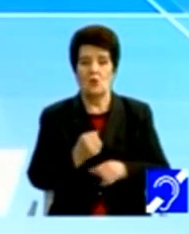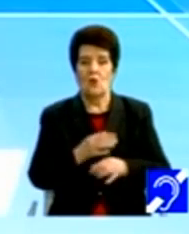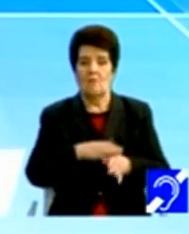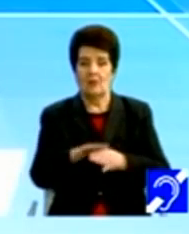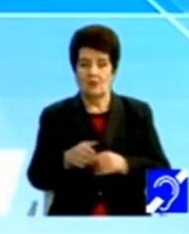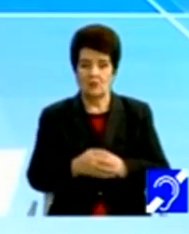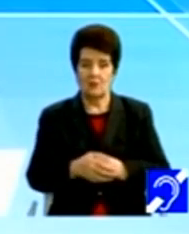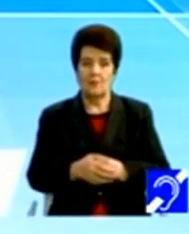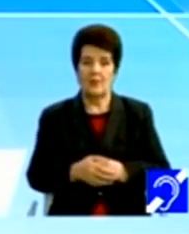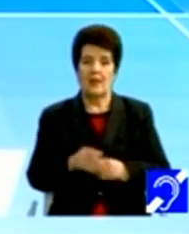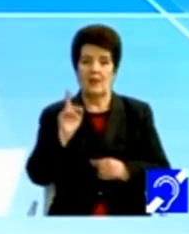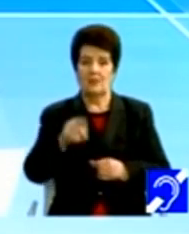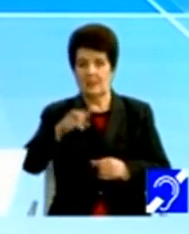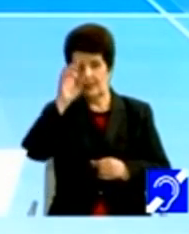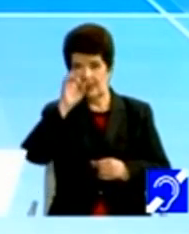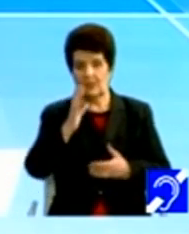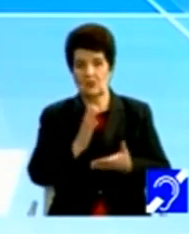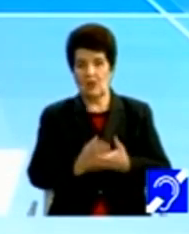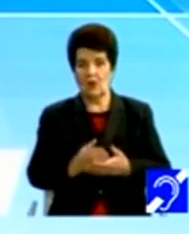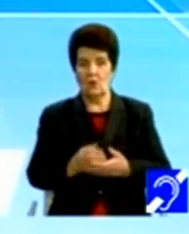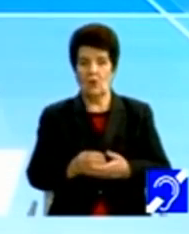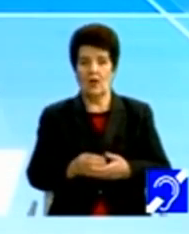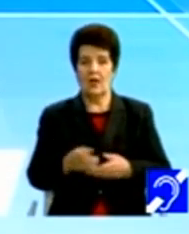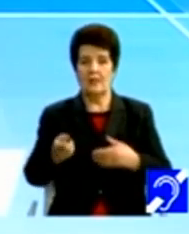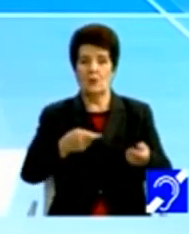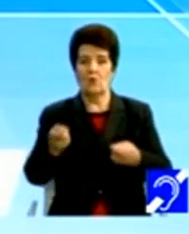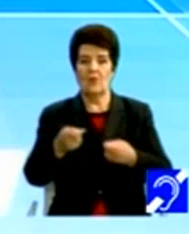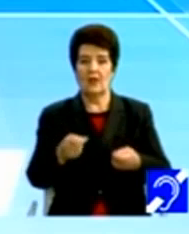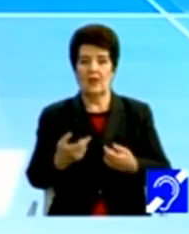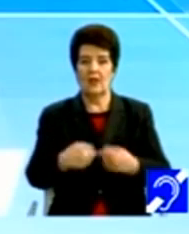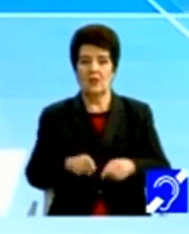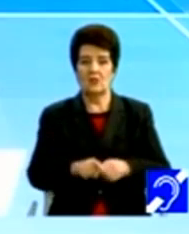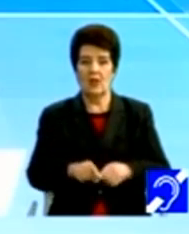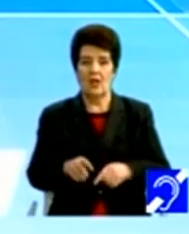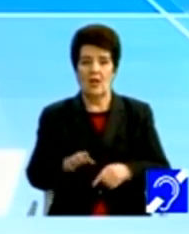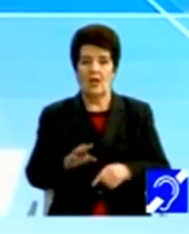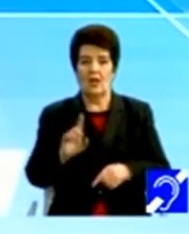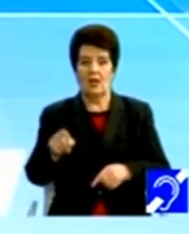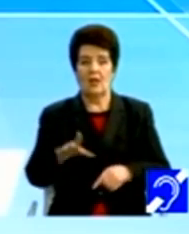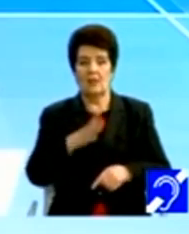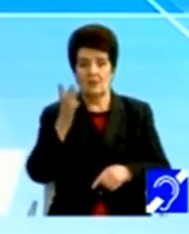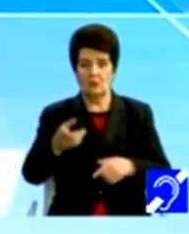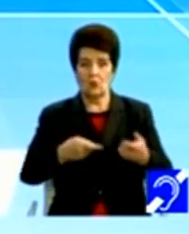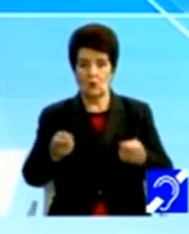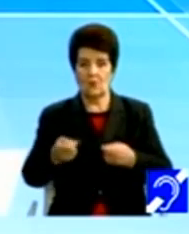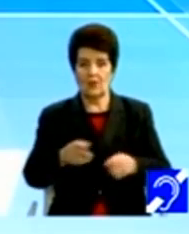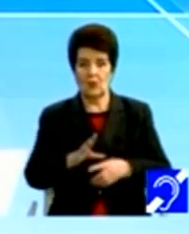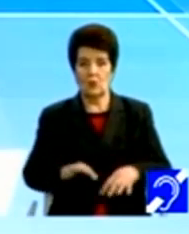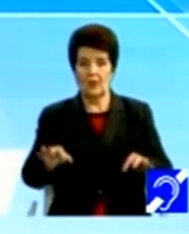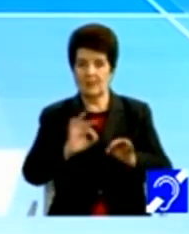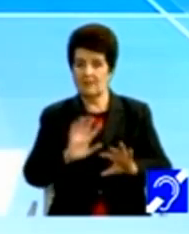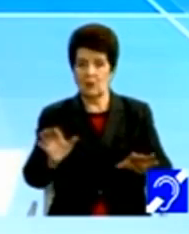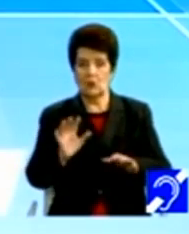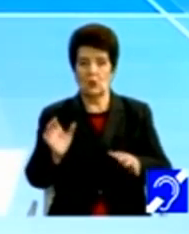declară unioniști și au actul de guvernare în mână, așa cum l-ați avut dumneavoastră în perioada în care ați fost la guvernare și n-ați făcut